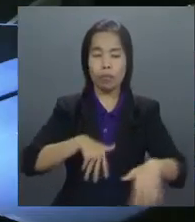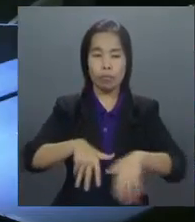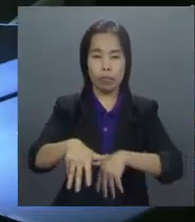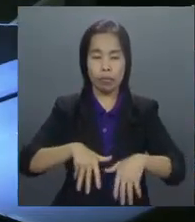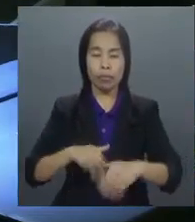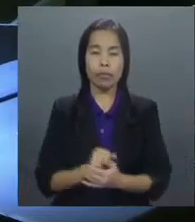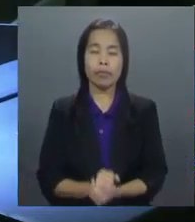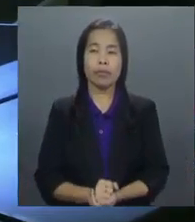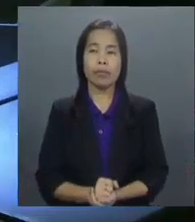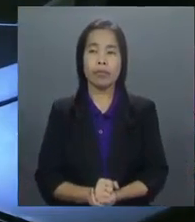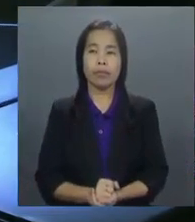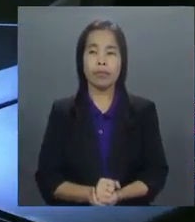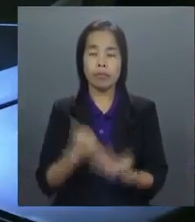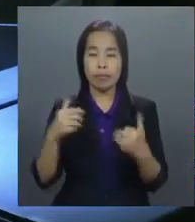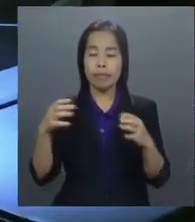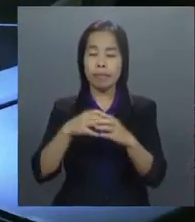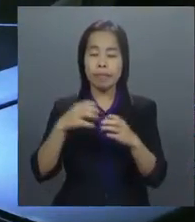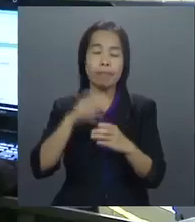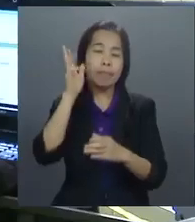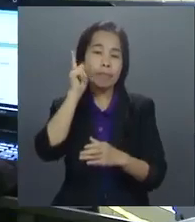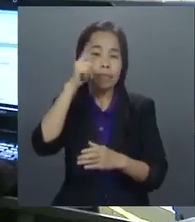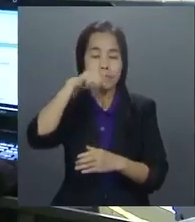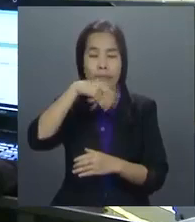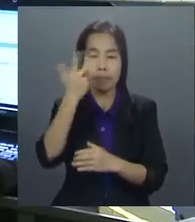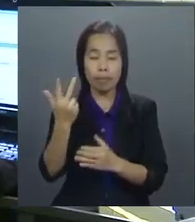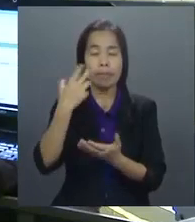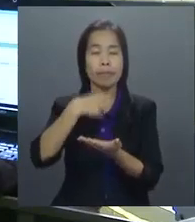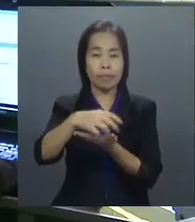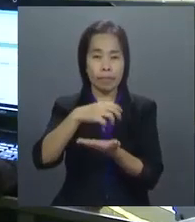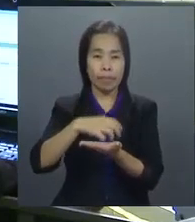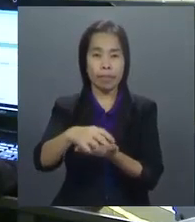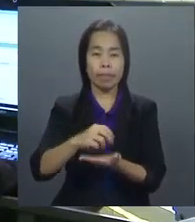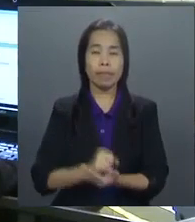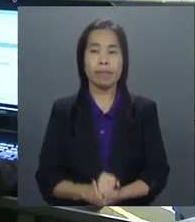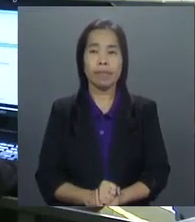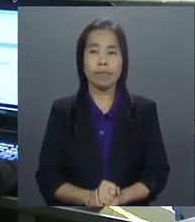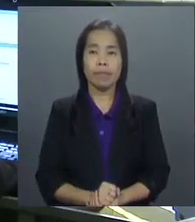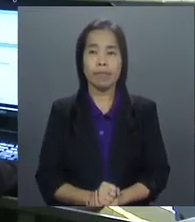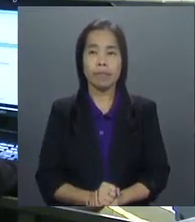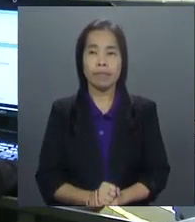งพันธิภาพระวรเมธไทย PBS รายงาน